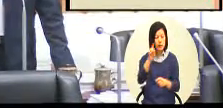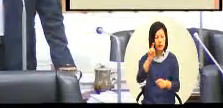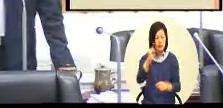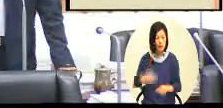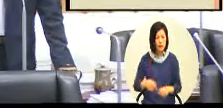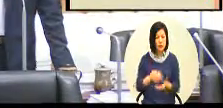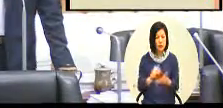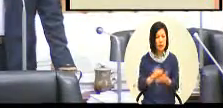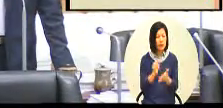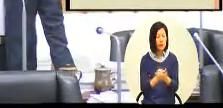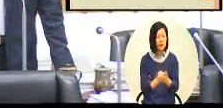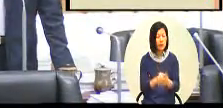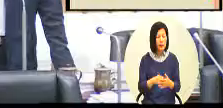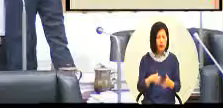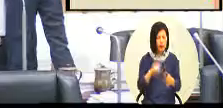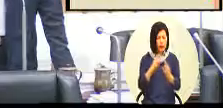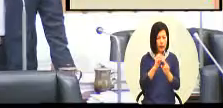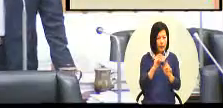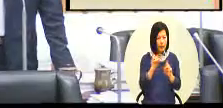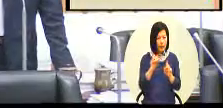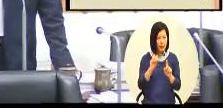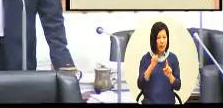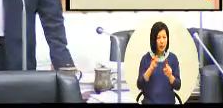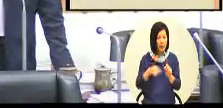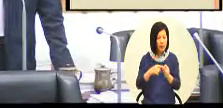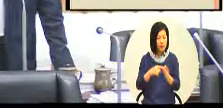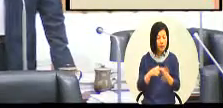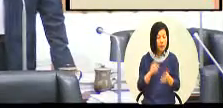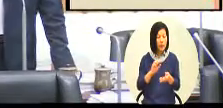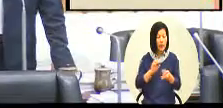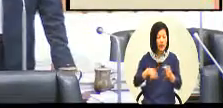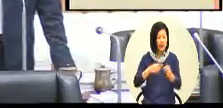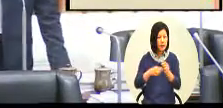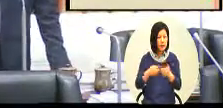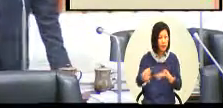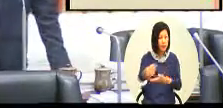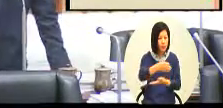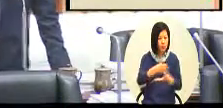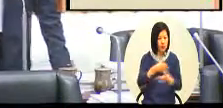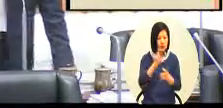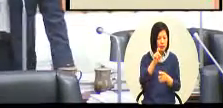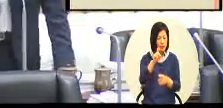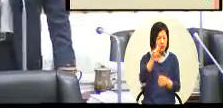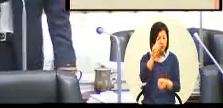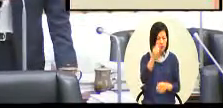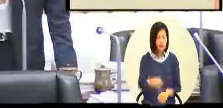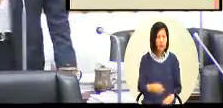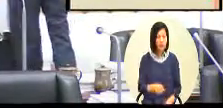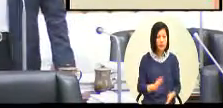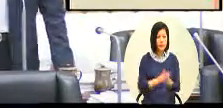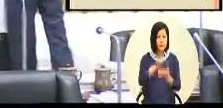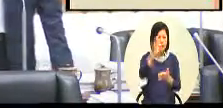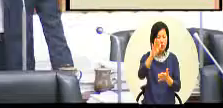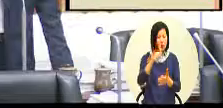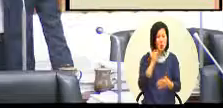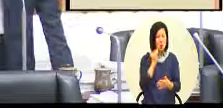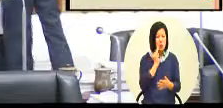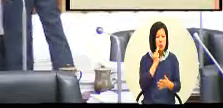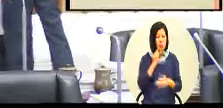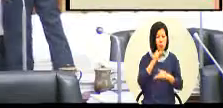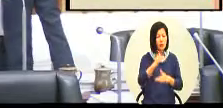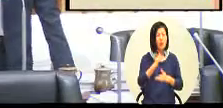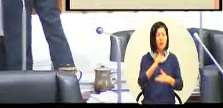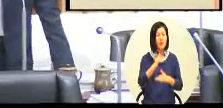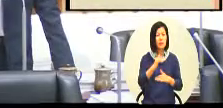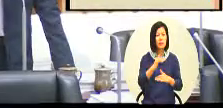候，我们的税入决算是11亿。所以说，如果说未来一旦框架在到了这个